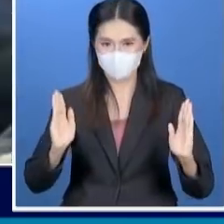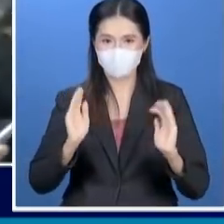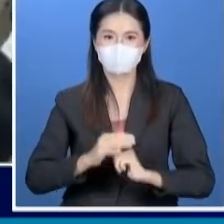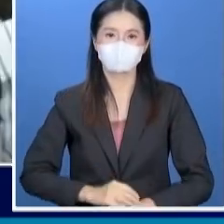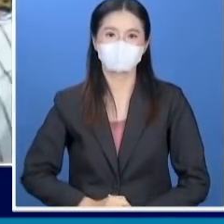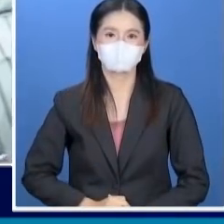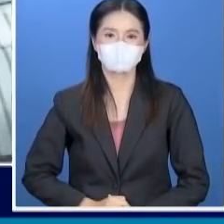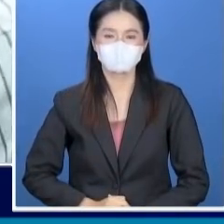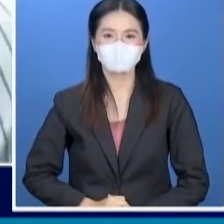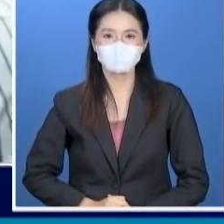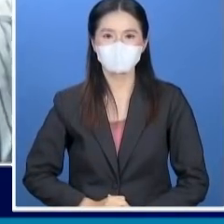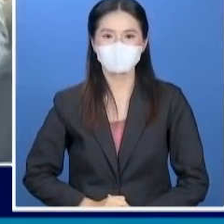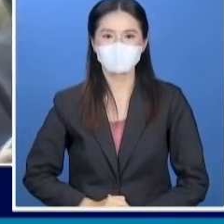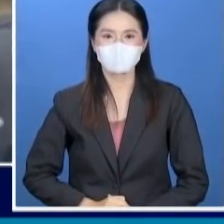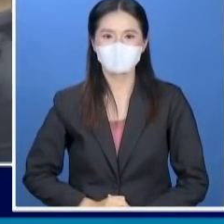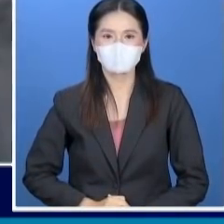คุณครับ